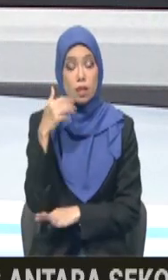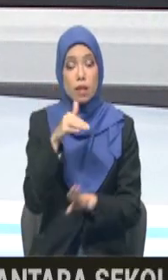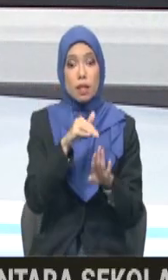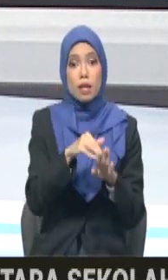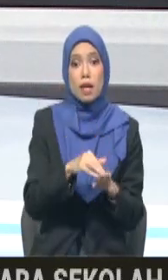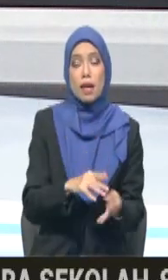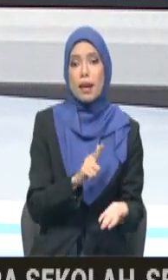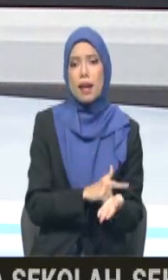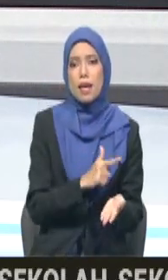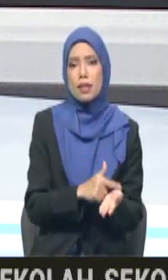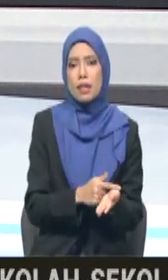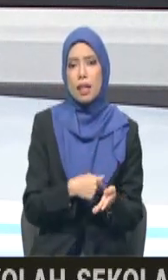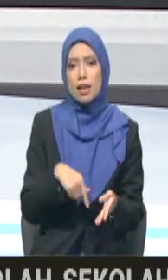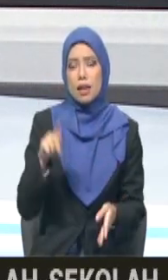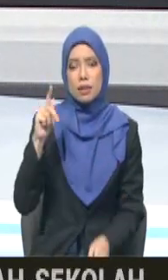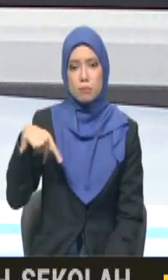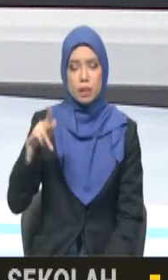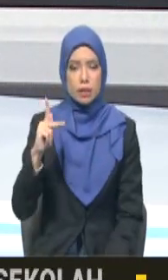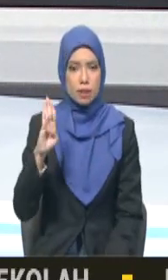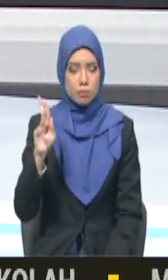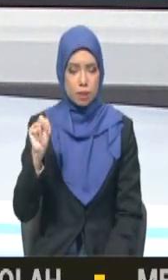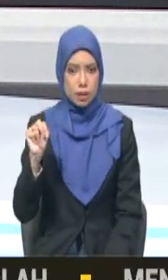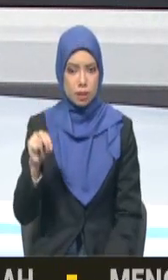pkbn batu apoi daerah